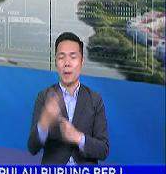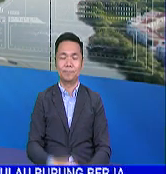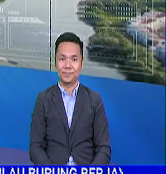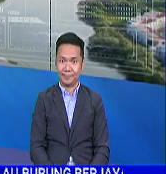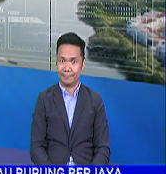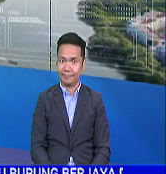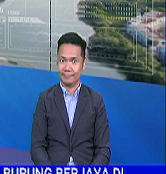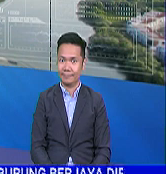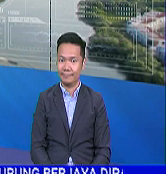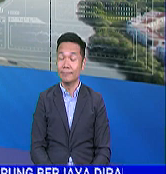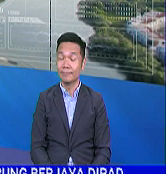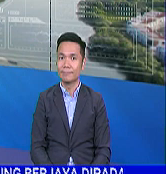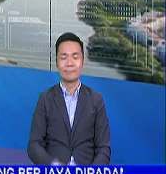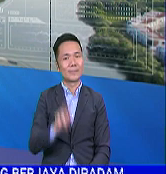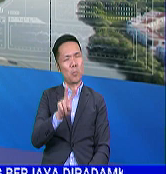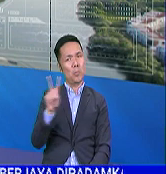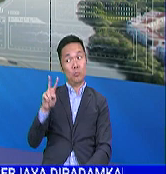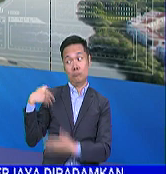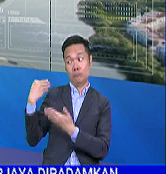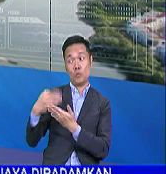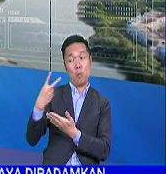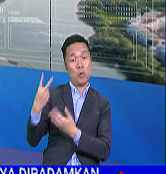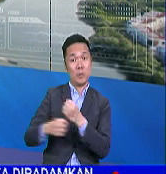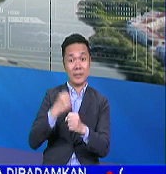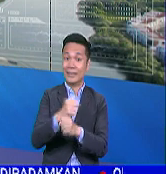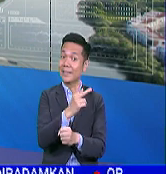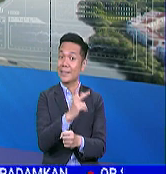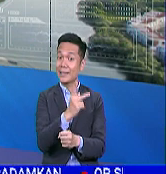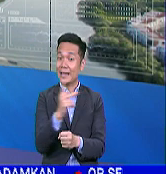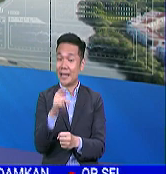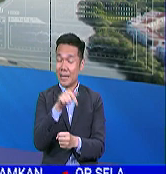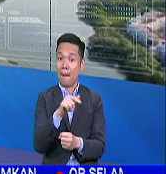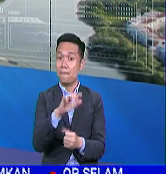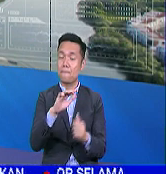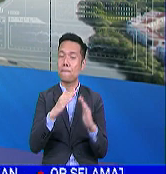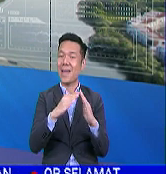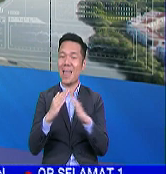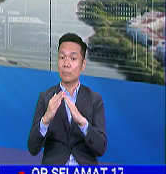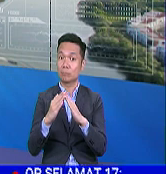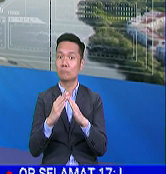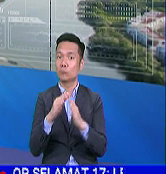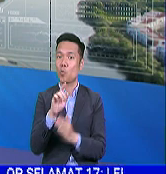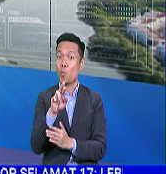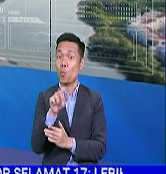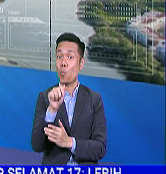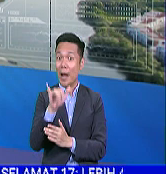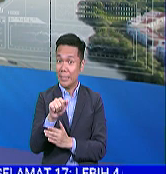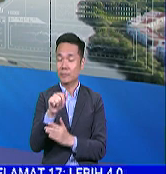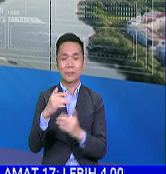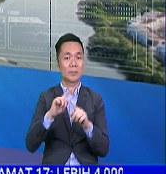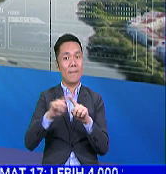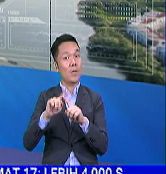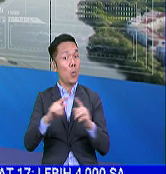Dalam pada itu, sepanjang tempoh 22 tahun pengisytiharan Kota Kinabalu sebagai bandaraya, semakin banyak pusat komersial dan